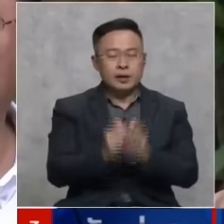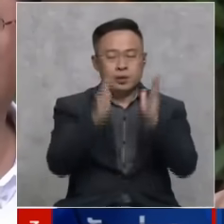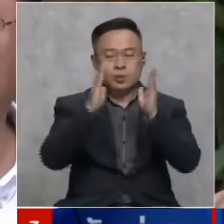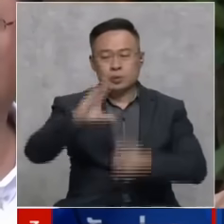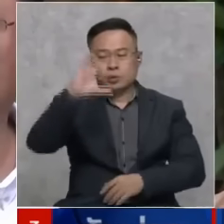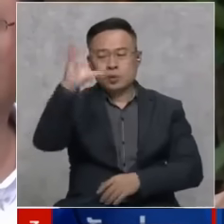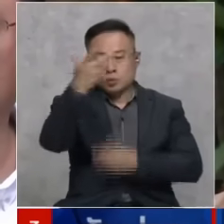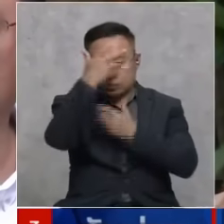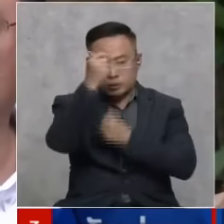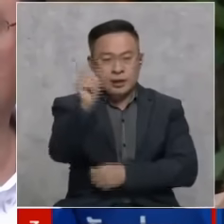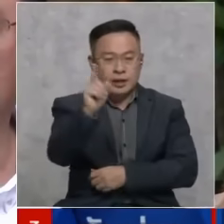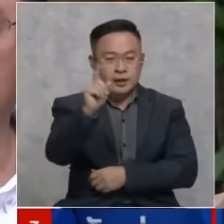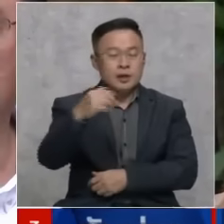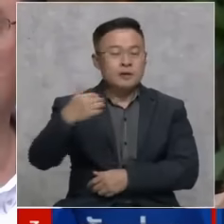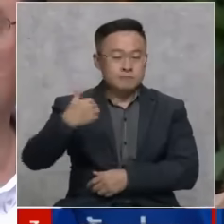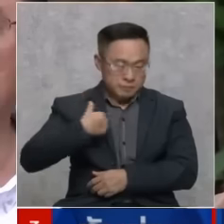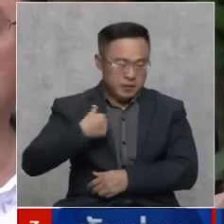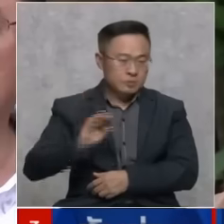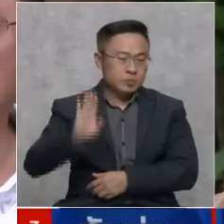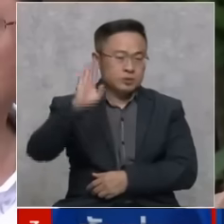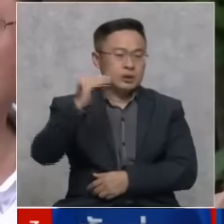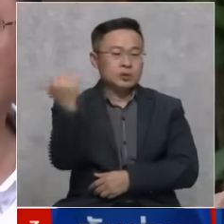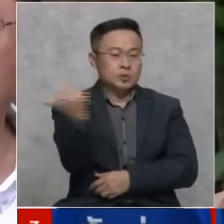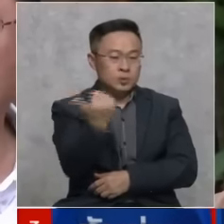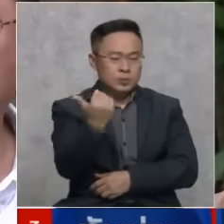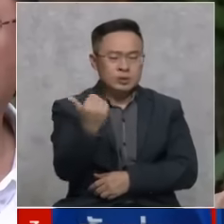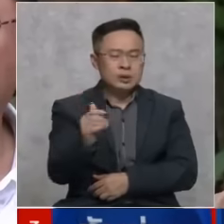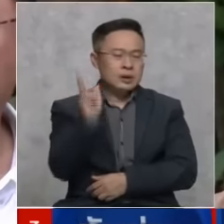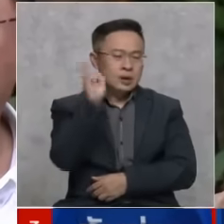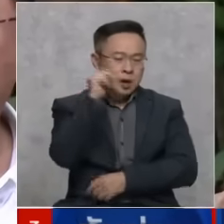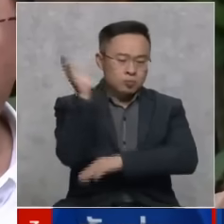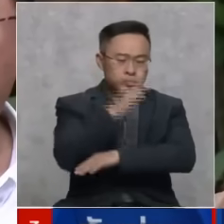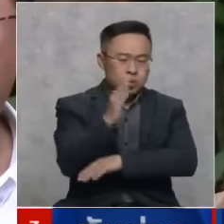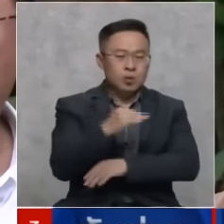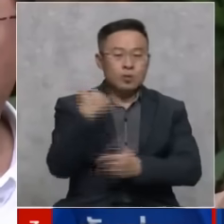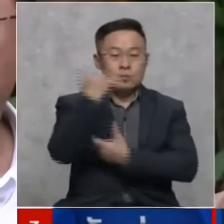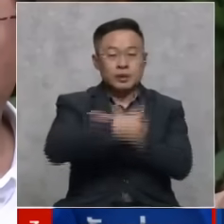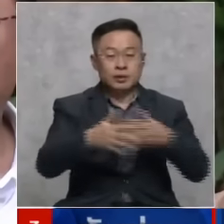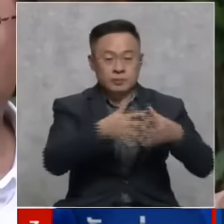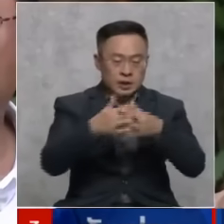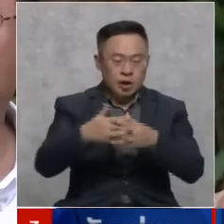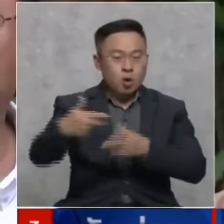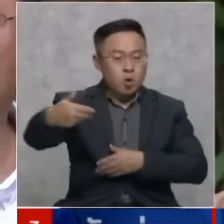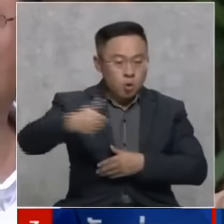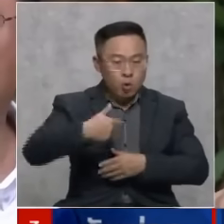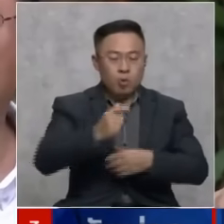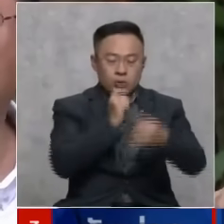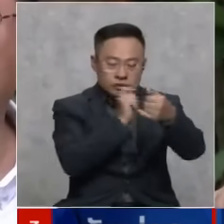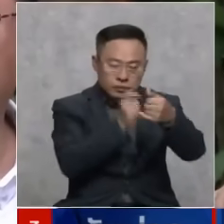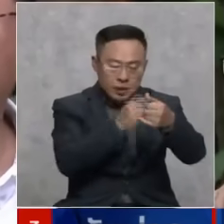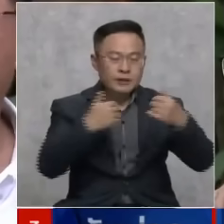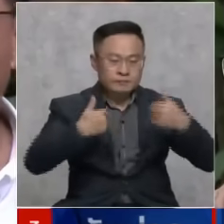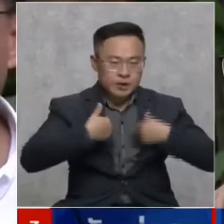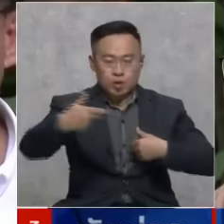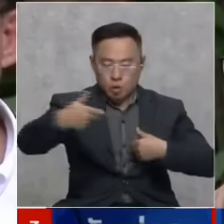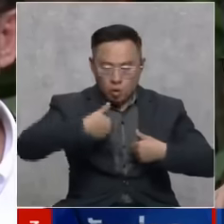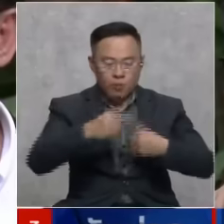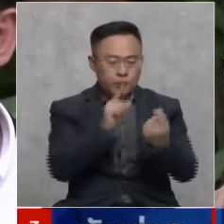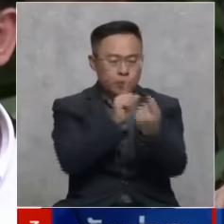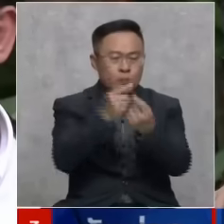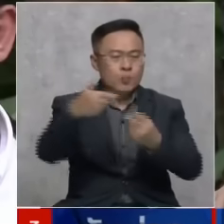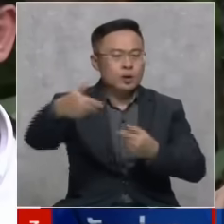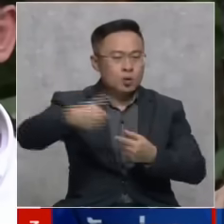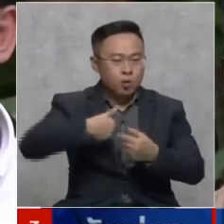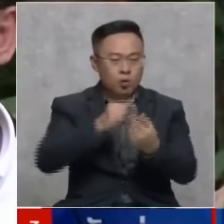บอกว่าอาจจะมากกว่า3สื่อด้วยซ้ำ ค่ะ เดี๋ยวขอดูก่อนว่าแต่ละสื่อเนี่ยมีประเด็นอะไรจะมาสัมภาษณ์อยากจะมาถามนายกนะคะ